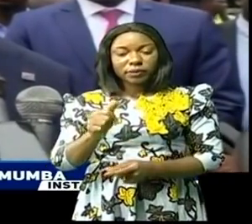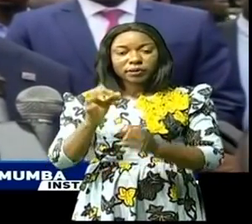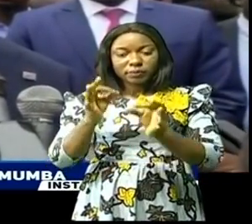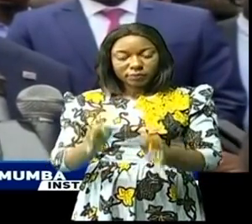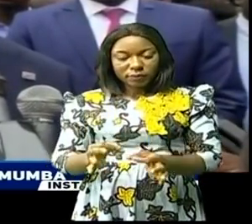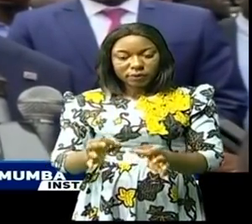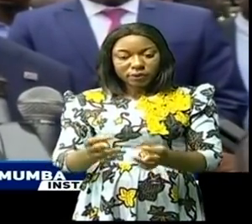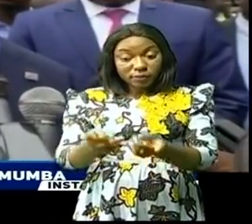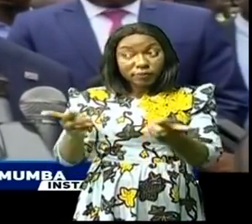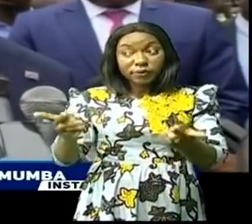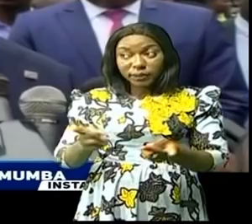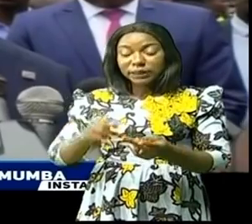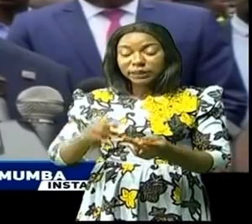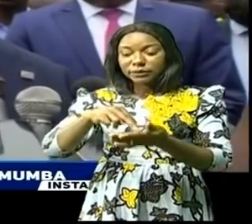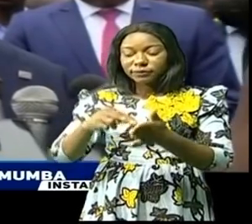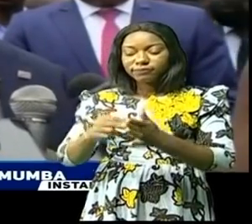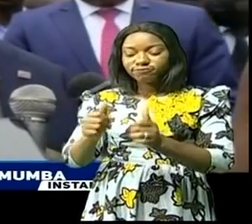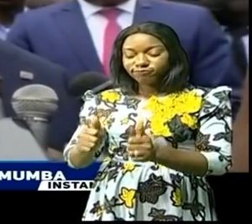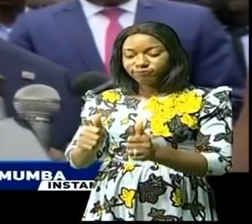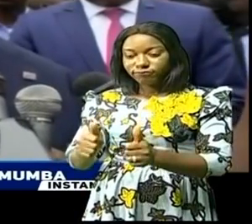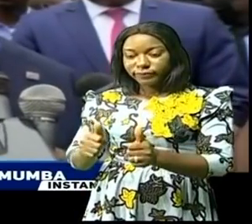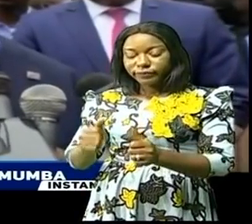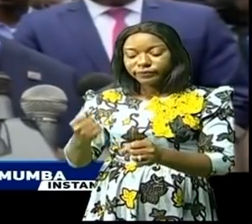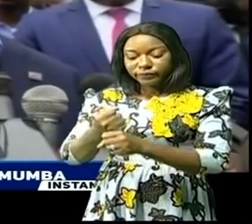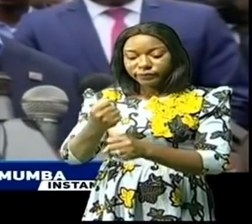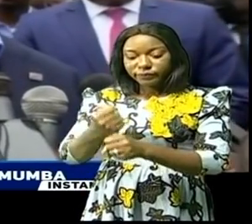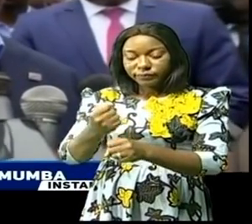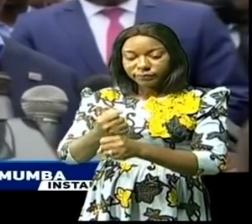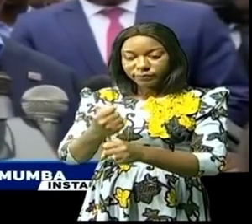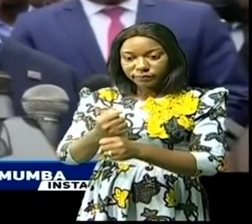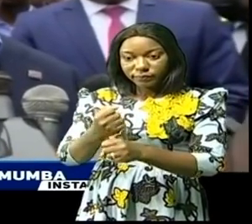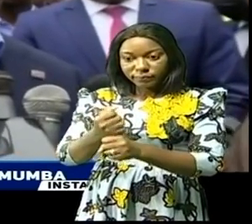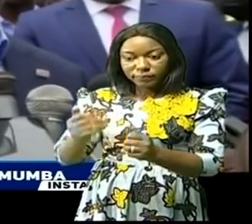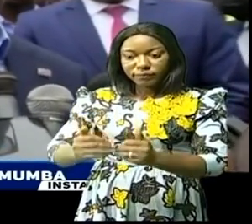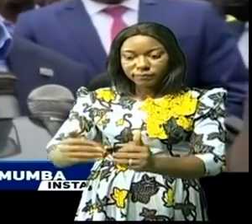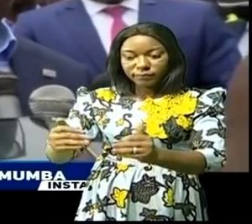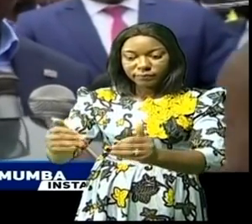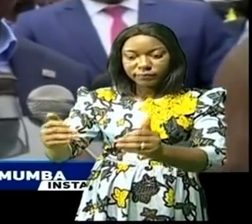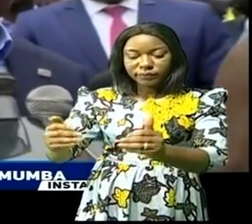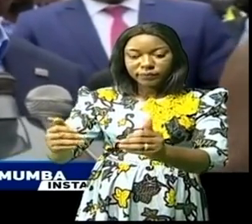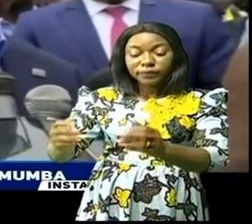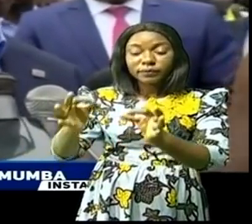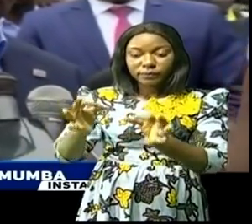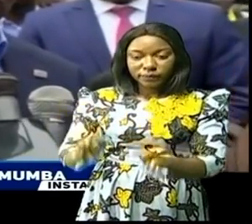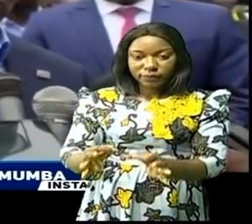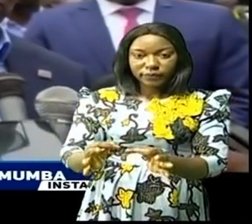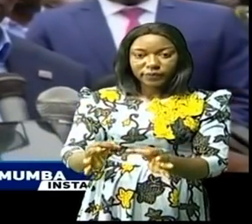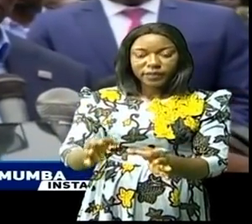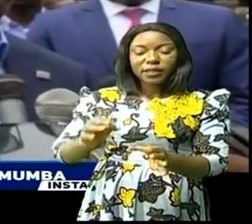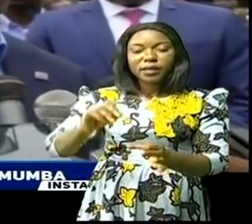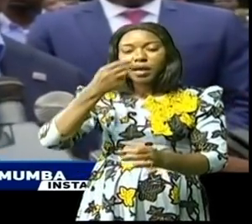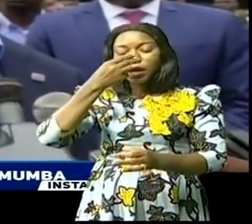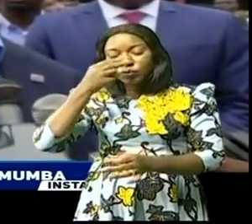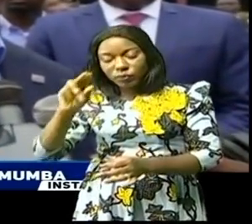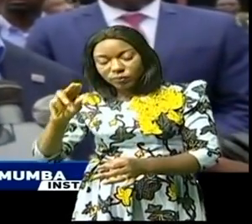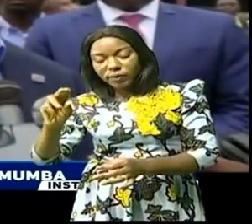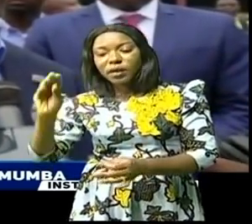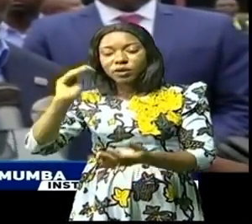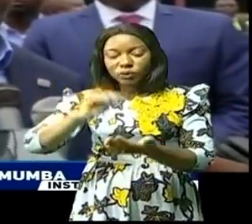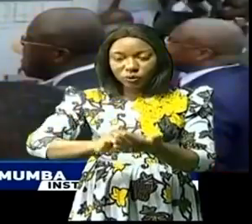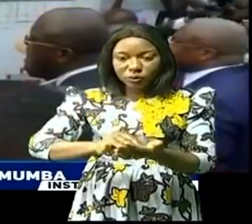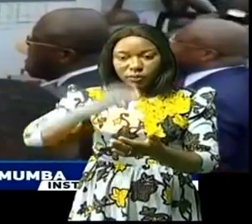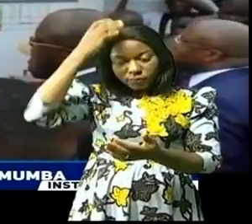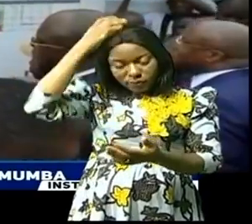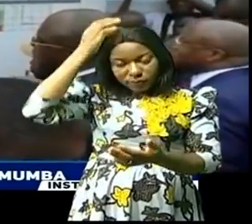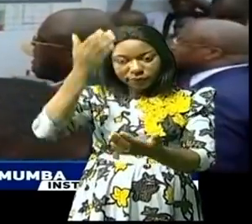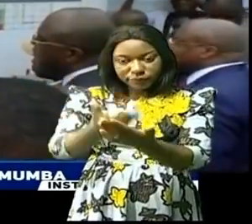ça nous donne une indication des travaux qui sont lancés, qui sont faits non seulement ici, mais également à Goma, où il aura l'occasion de